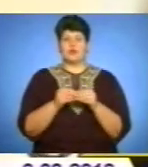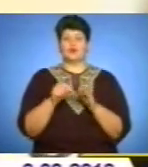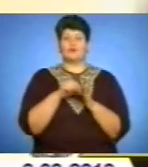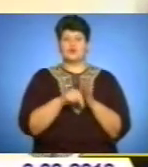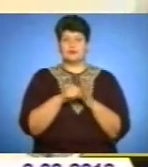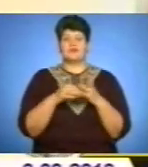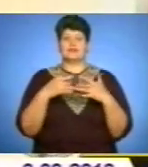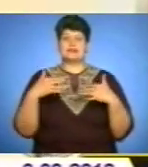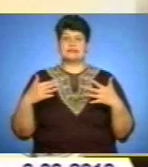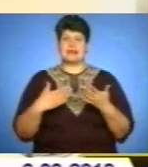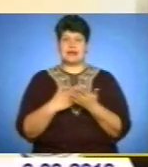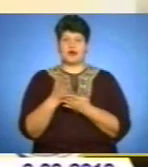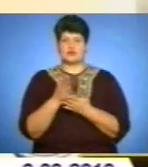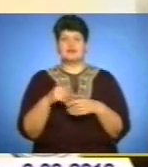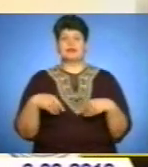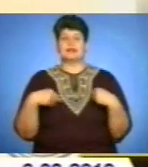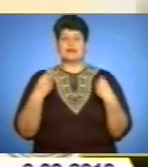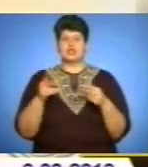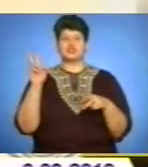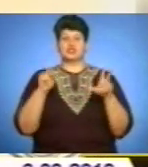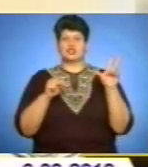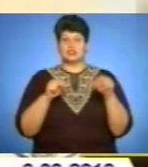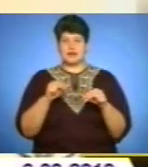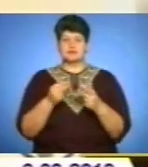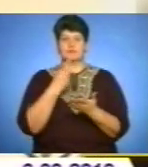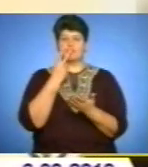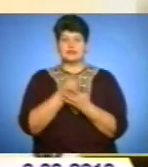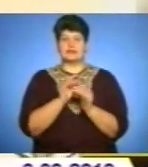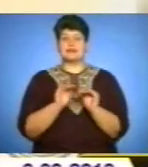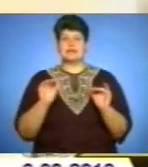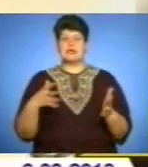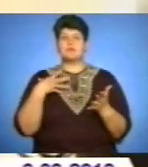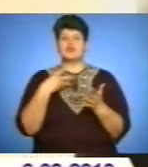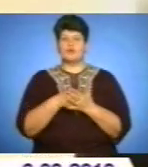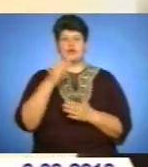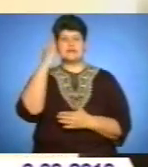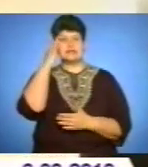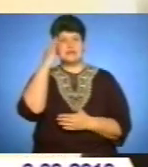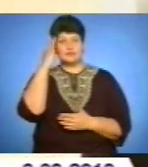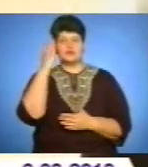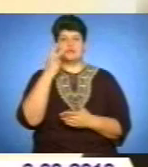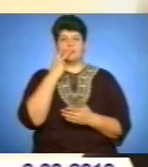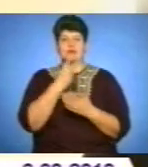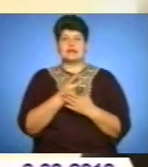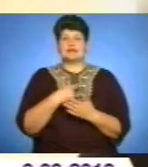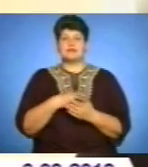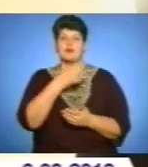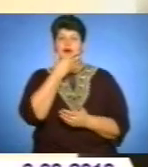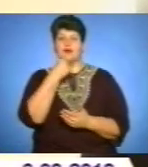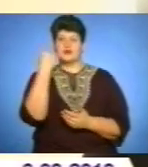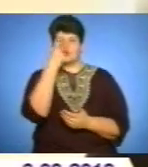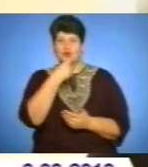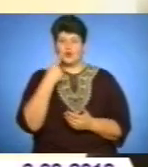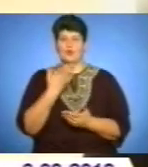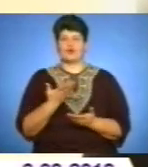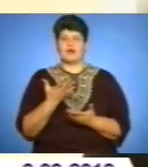різні якості, тобто він дає шанс висвітлювати дітям свої здібності, проявити себе не тільки як і красотою, і зовнішністю,